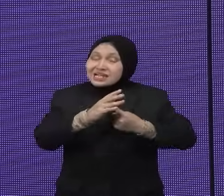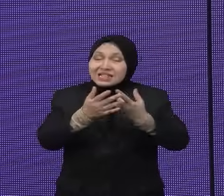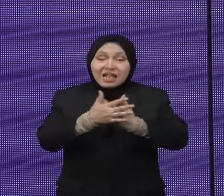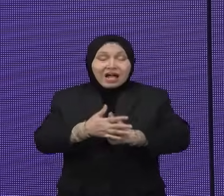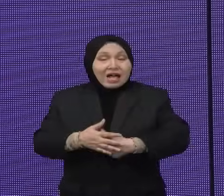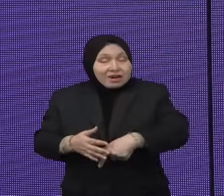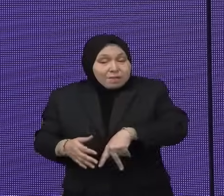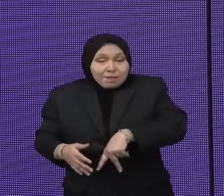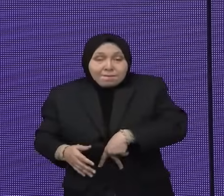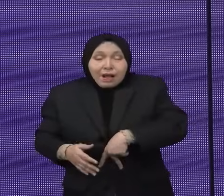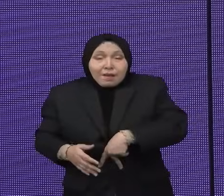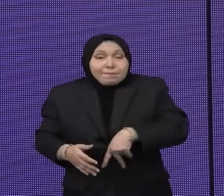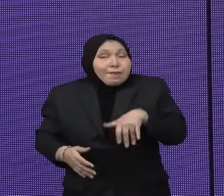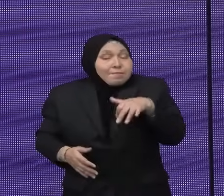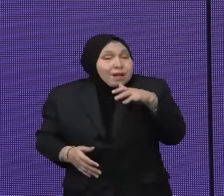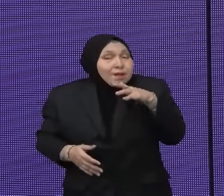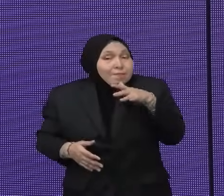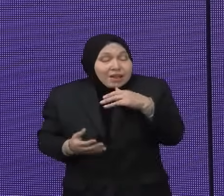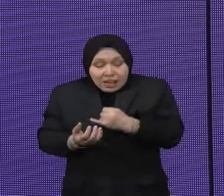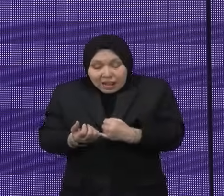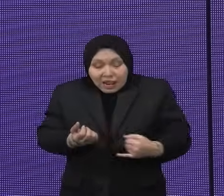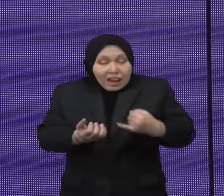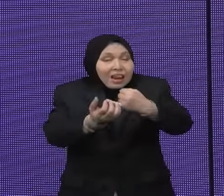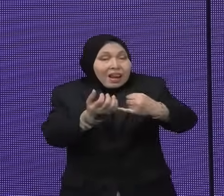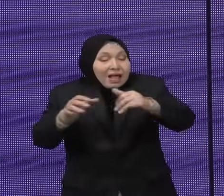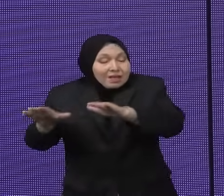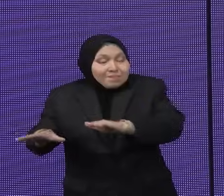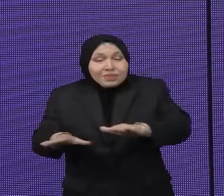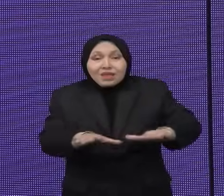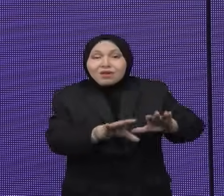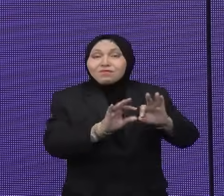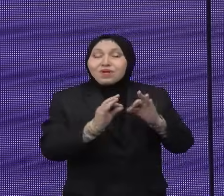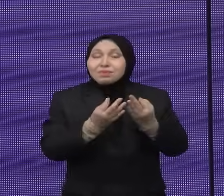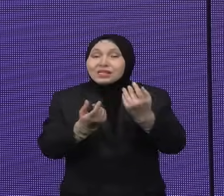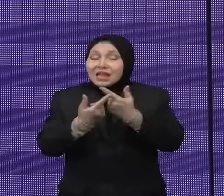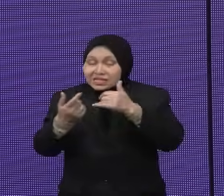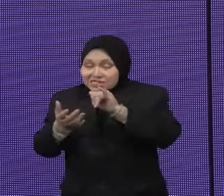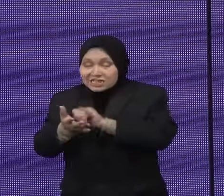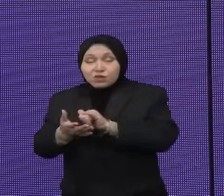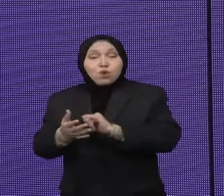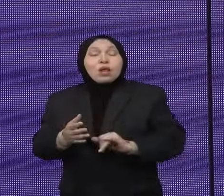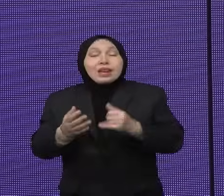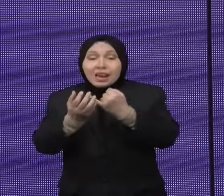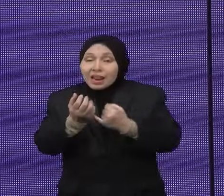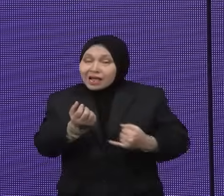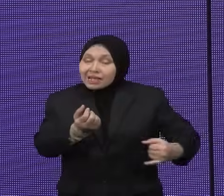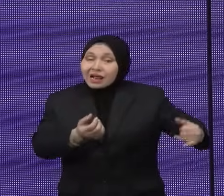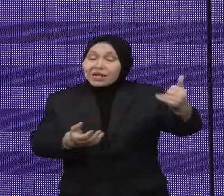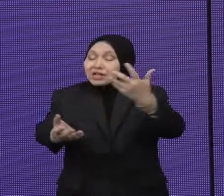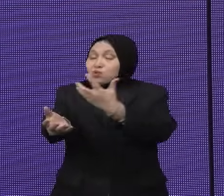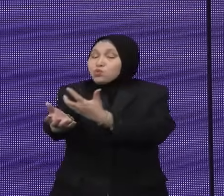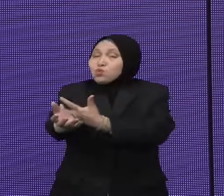rahim. Ibu lahirnya adik-beradik kita, daripada situ jugalah ya, daripada situ lahirlah kepada